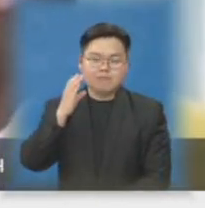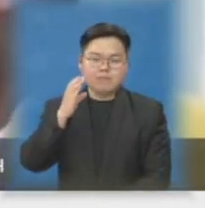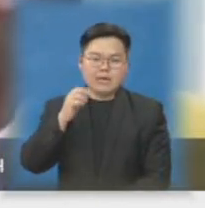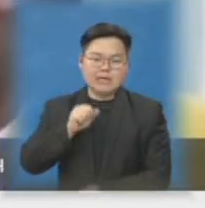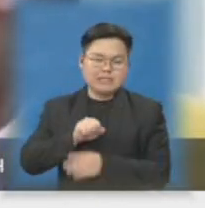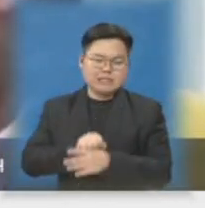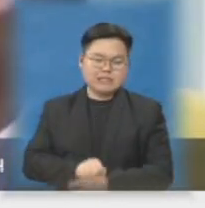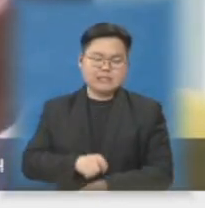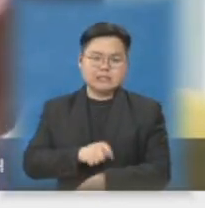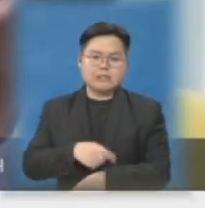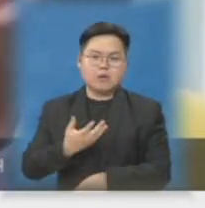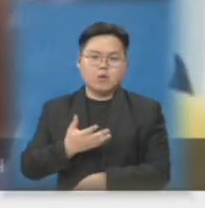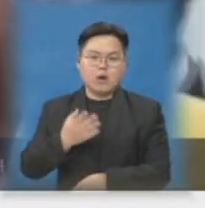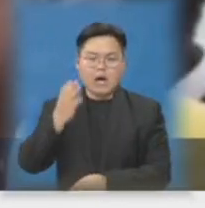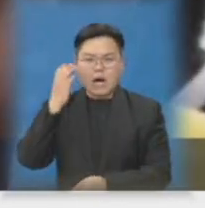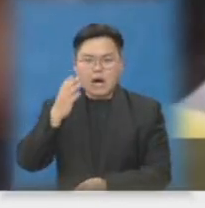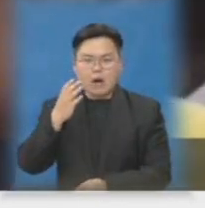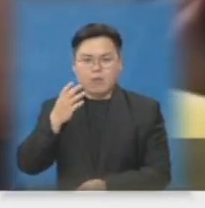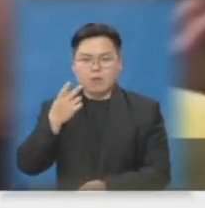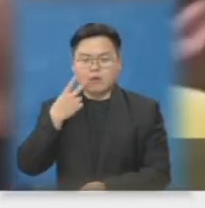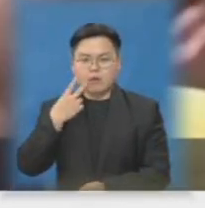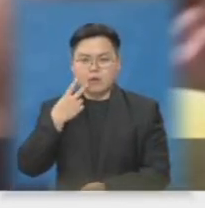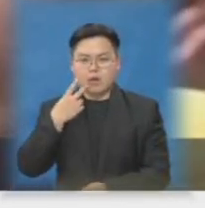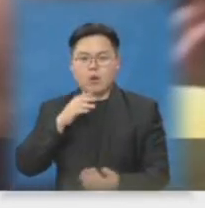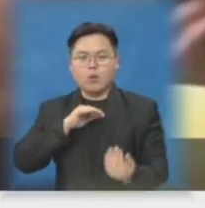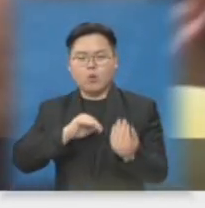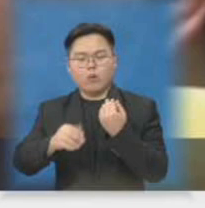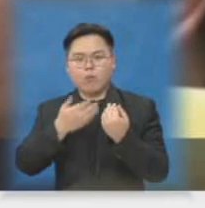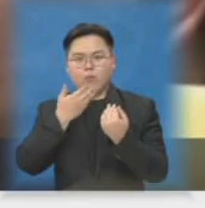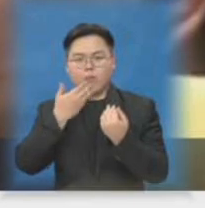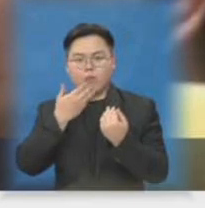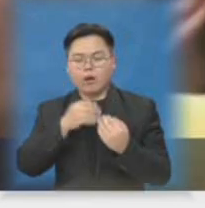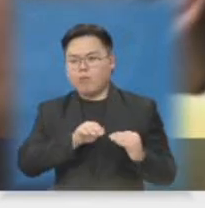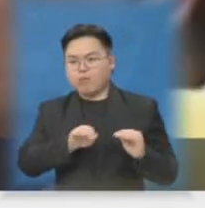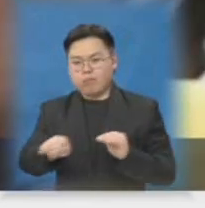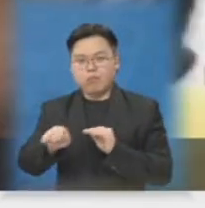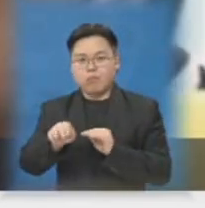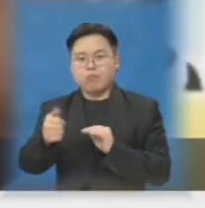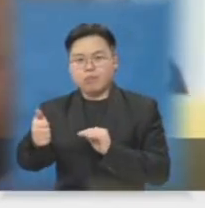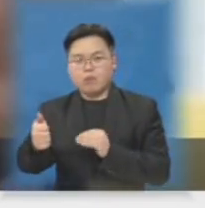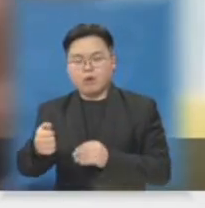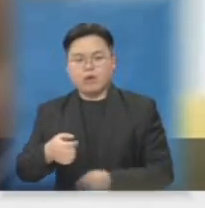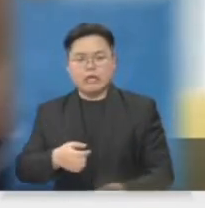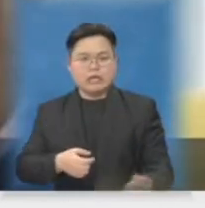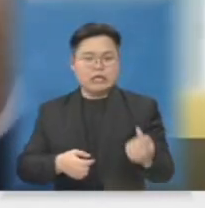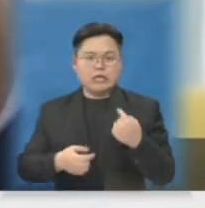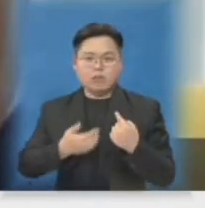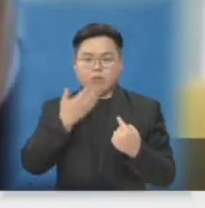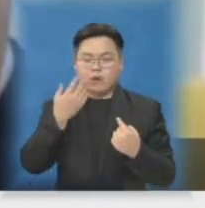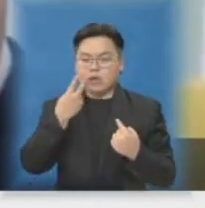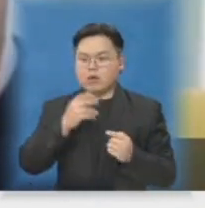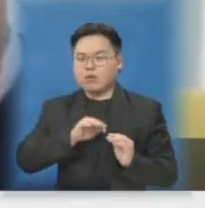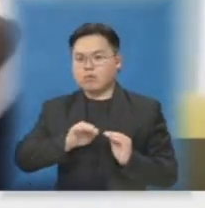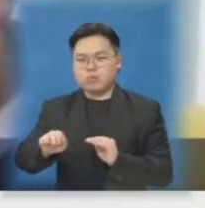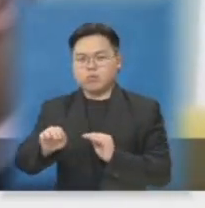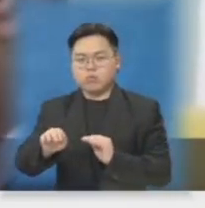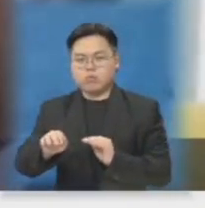үед автобуснууд бөөм бөөнөөр нэг талтаа гарчихдаг юм эргэлтийн үед өөрөөр хэлбэл яг бүхэл